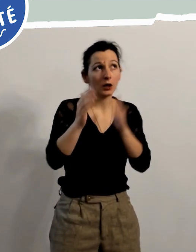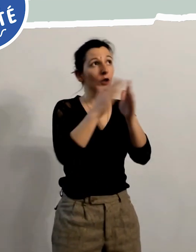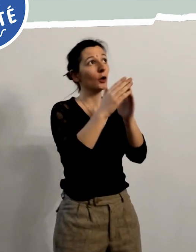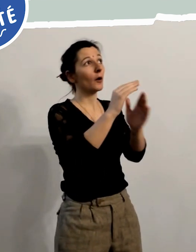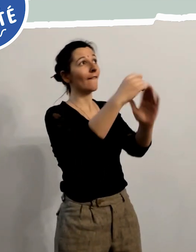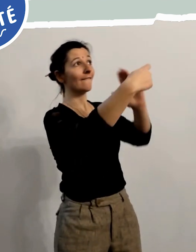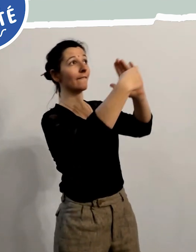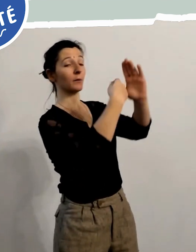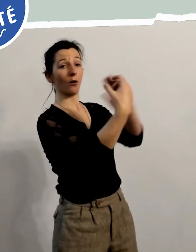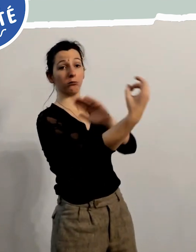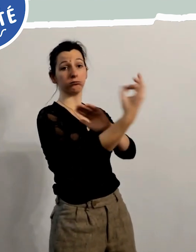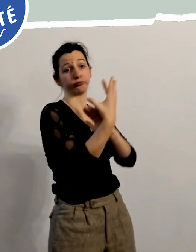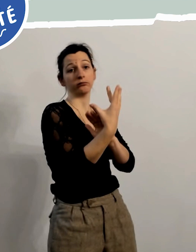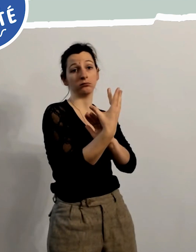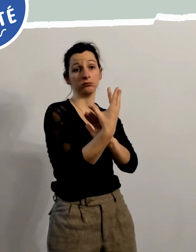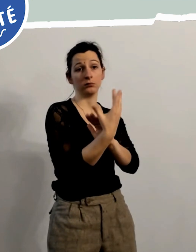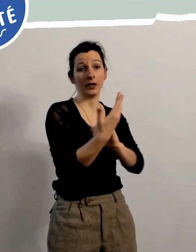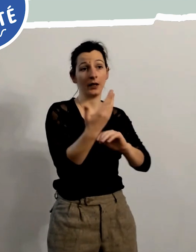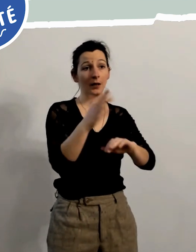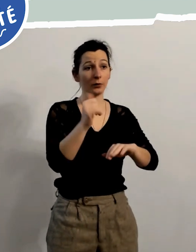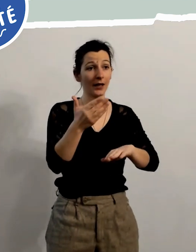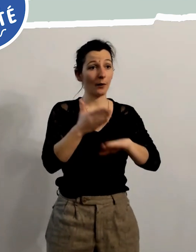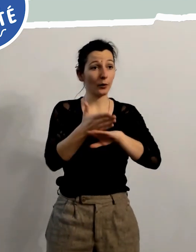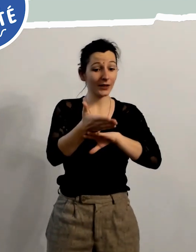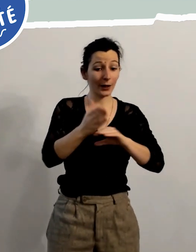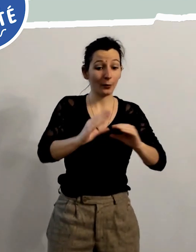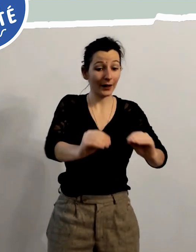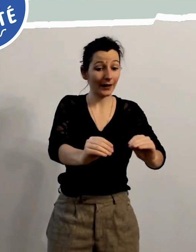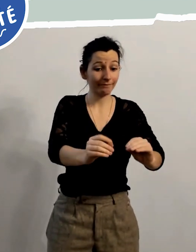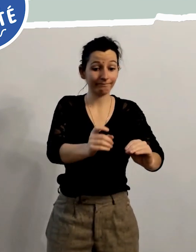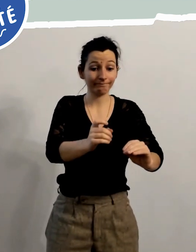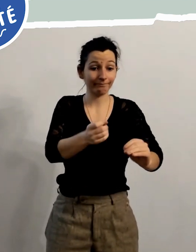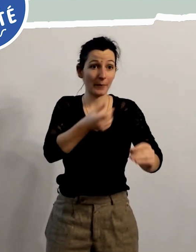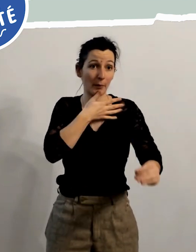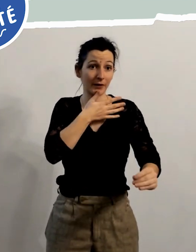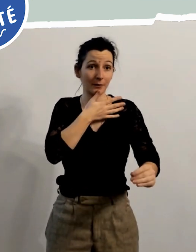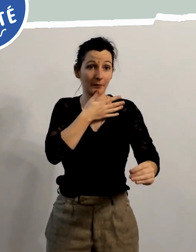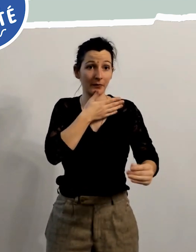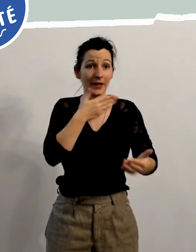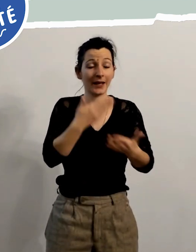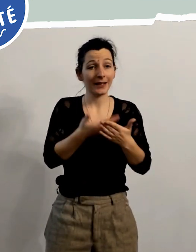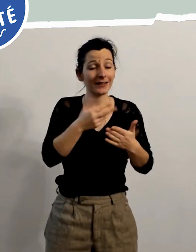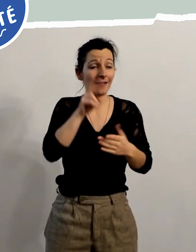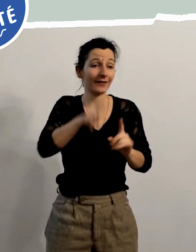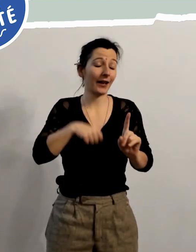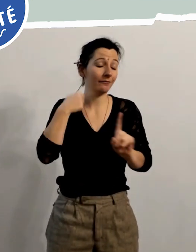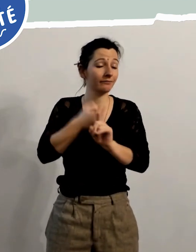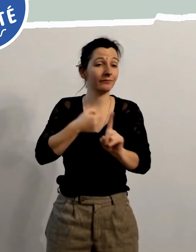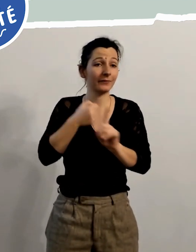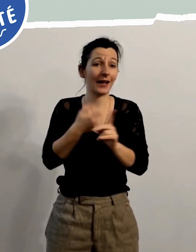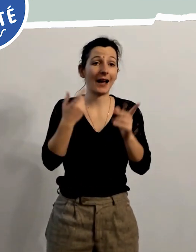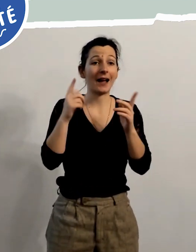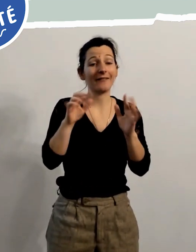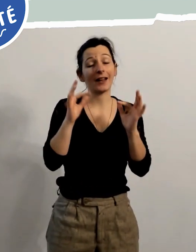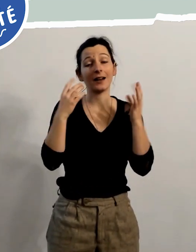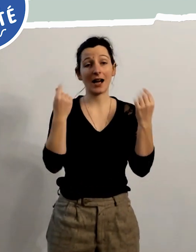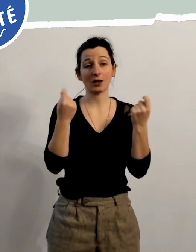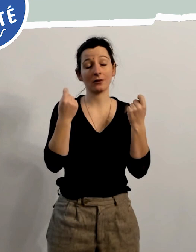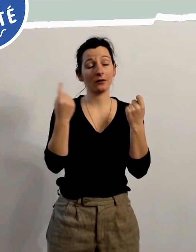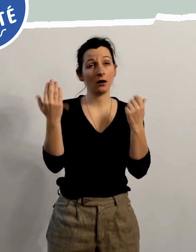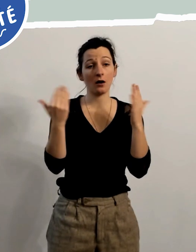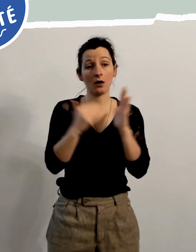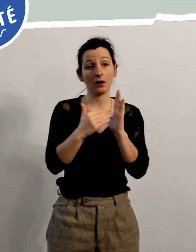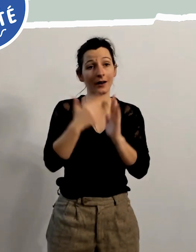ce travail qu'on aurait bien aimé commencer pour faire avancer les choses. Bon voilà, donc ça c'est un peu le nerf de la guerre. L'argent, vous le savez bien. Donc nous